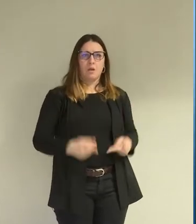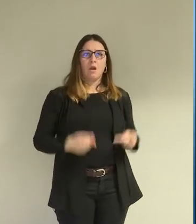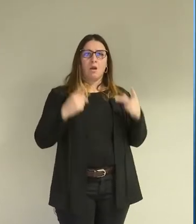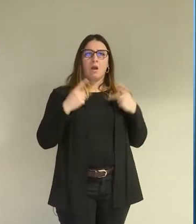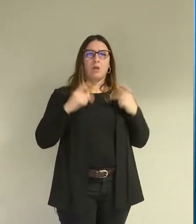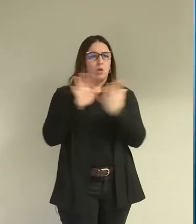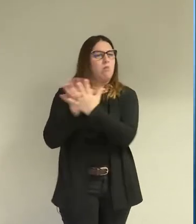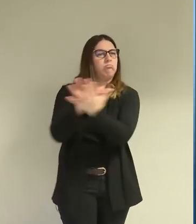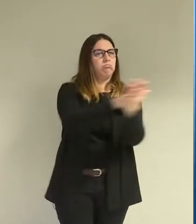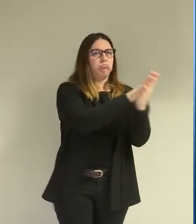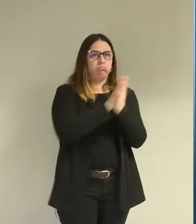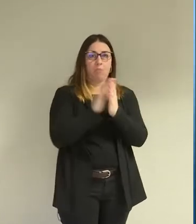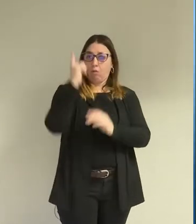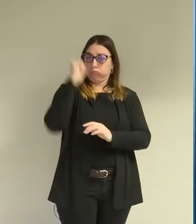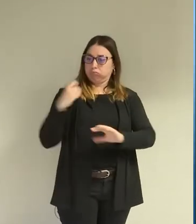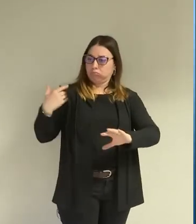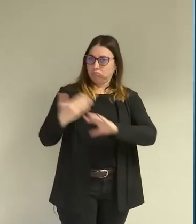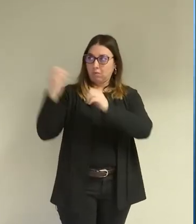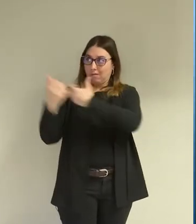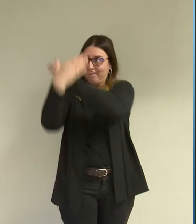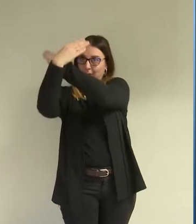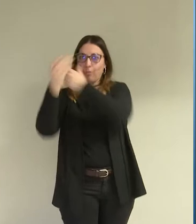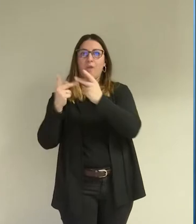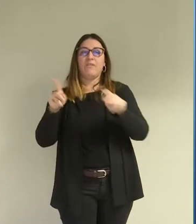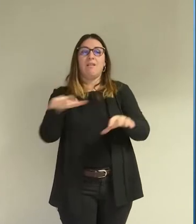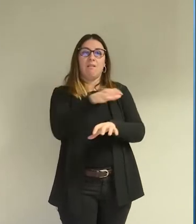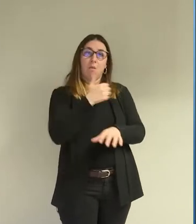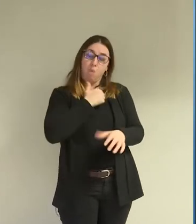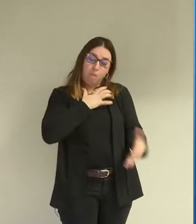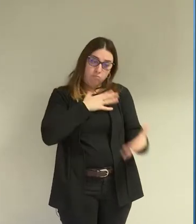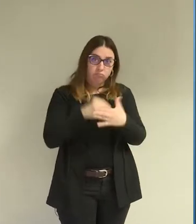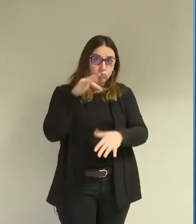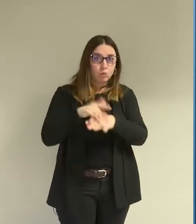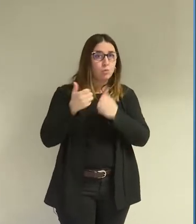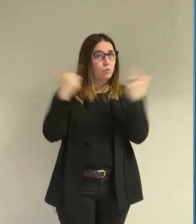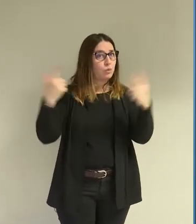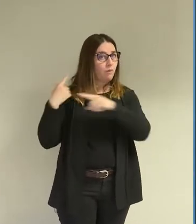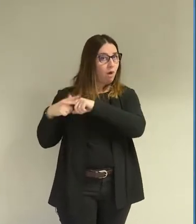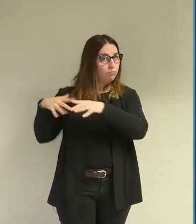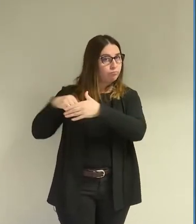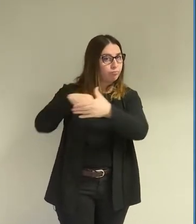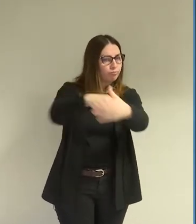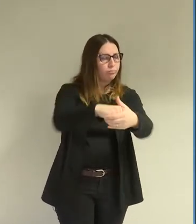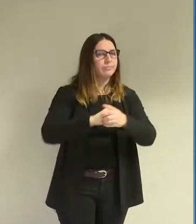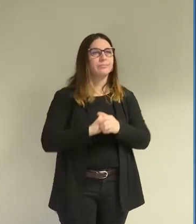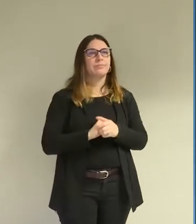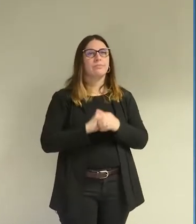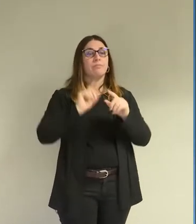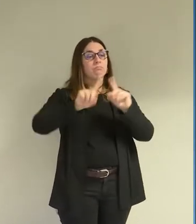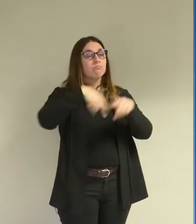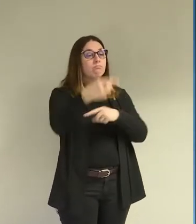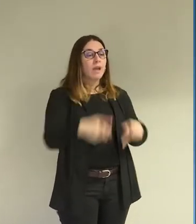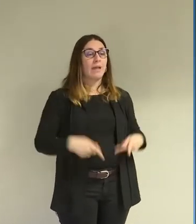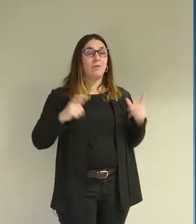sont déjà engagés par la métropole et les communes j'ai moi même participé à plusieurs d'entre elles est le prochain atelier a lieu